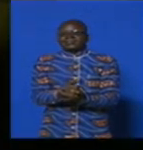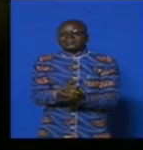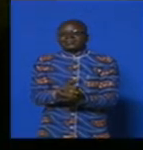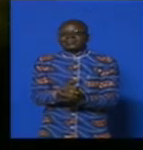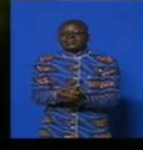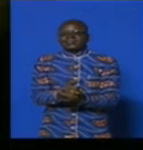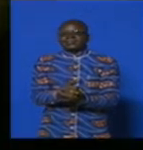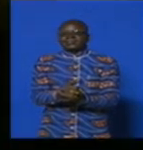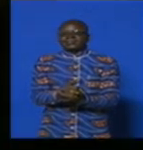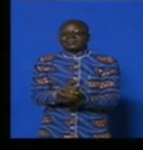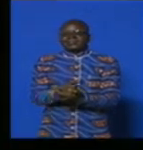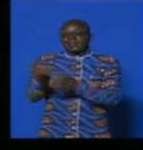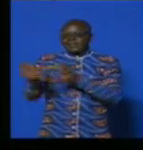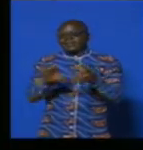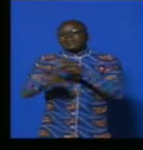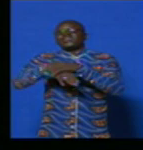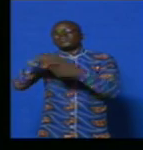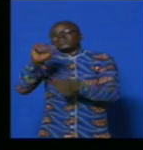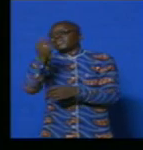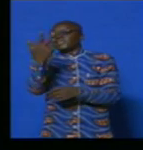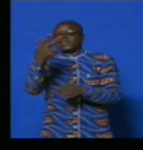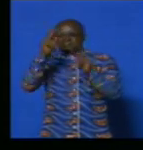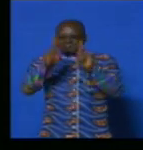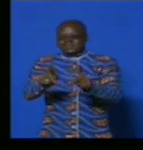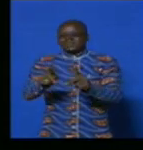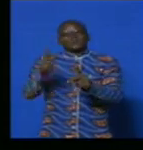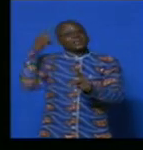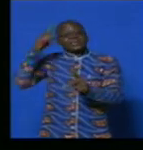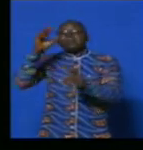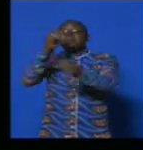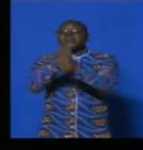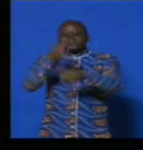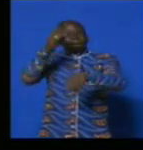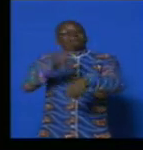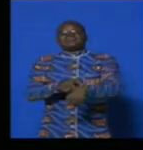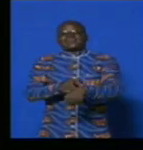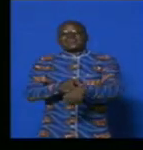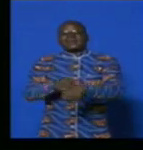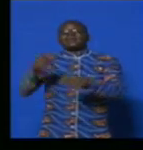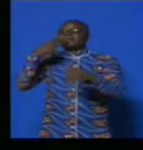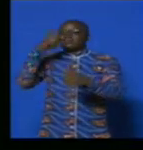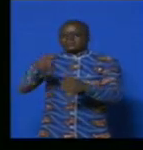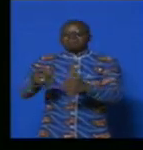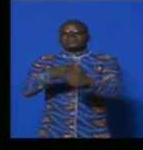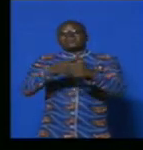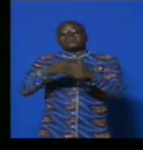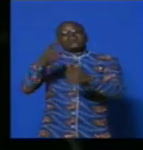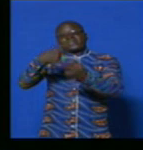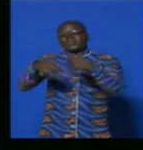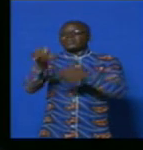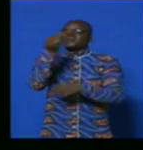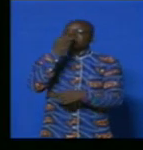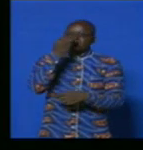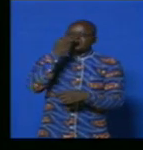Reste désormais à faire ressortir les 13 personnes bloquées, ce qui risque de prendre du temps. Il va d'abord falloir leur faire parvenir la nourriture, puis évaluer